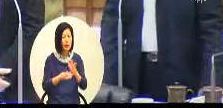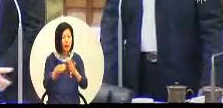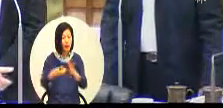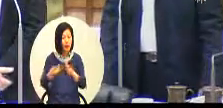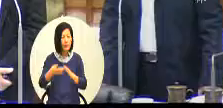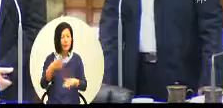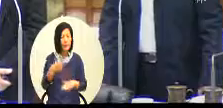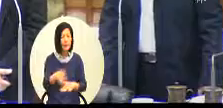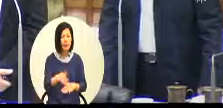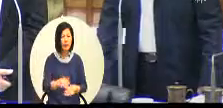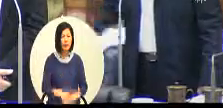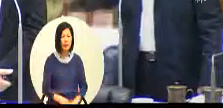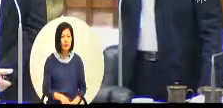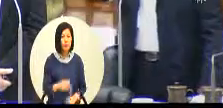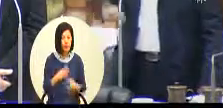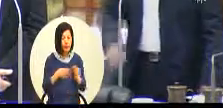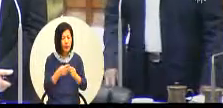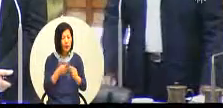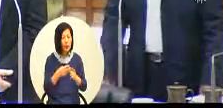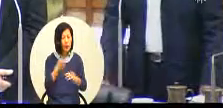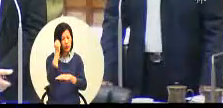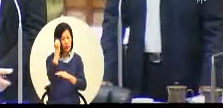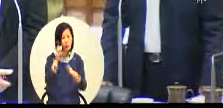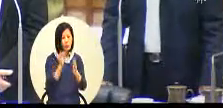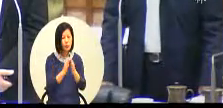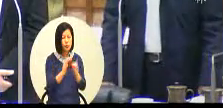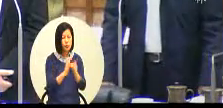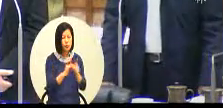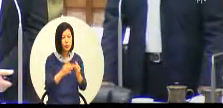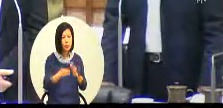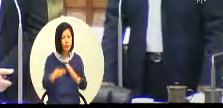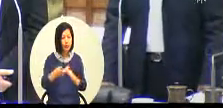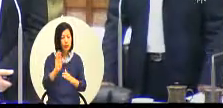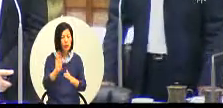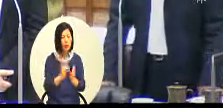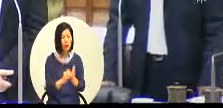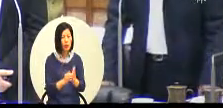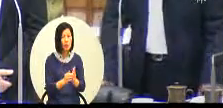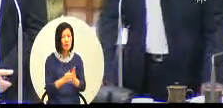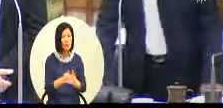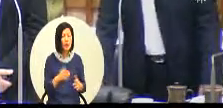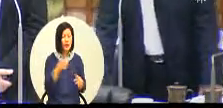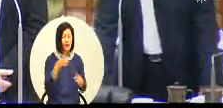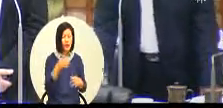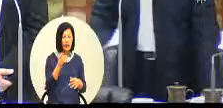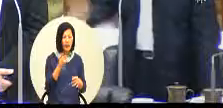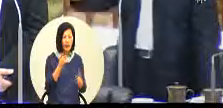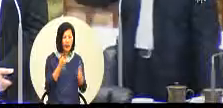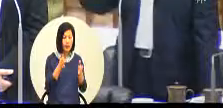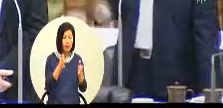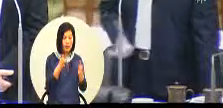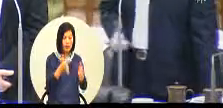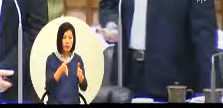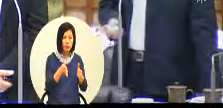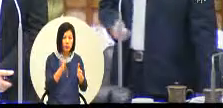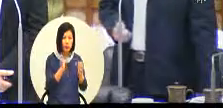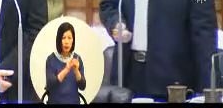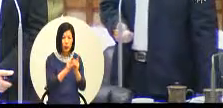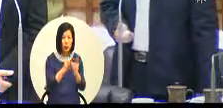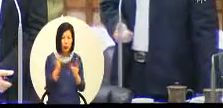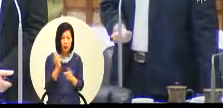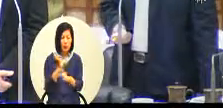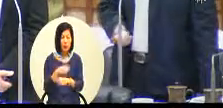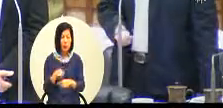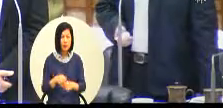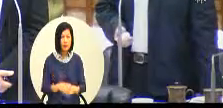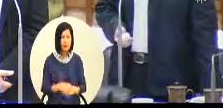也知道。那这两年住户迁移， 简单回答，时间有限。 事实上，我们也进行了以住代户的这个制度。那事实上， 这个局